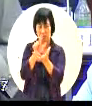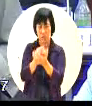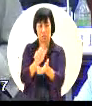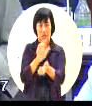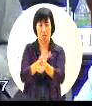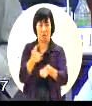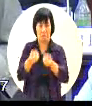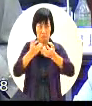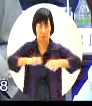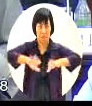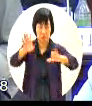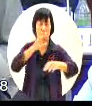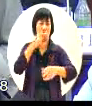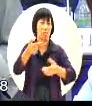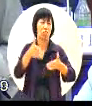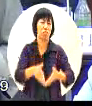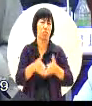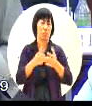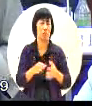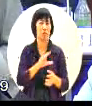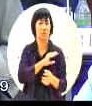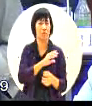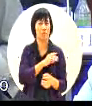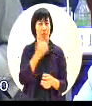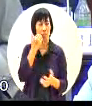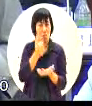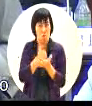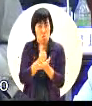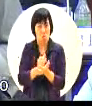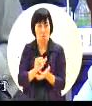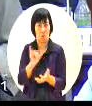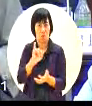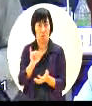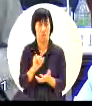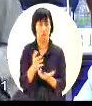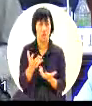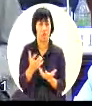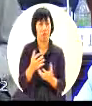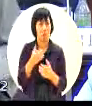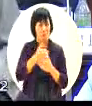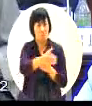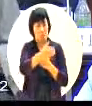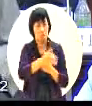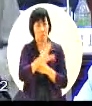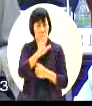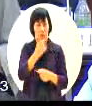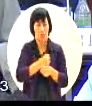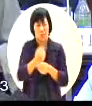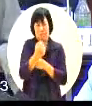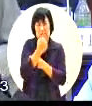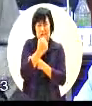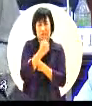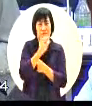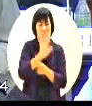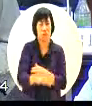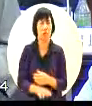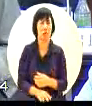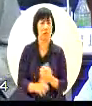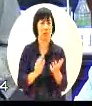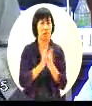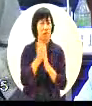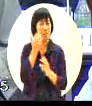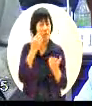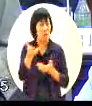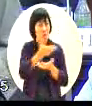要。啊，当然伫这个翁议员伫这个过程之中啊，做足济努力，啊，咱嘛甲因沟通